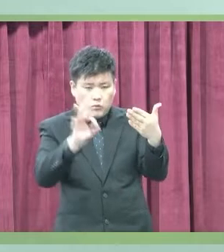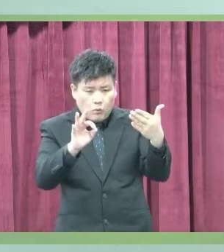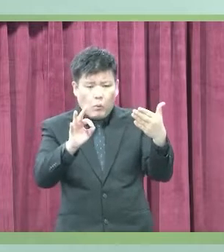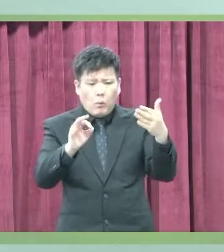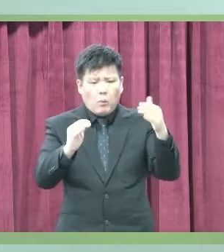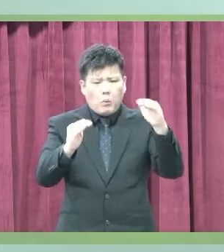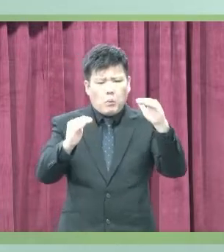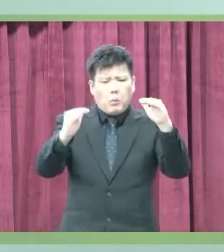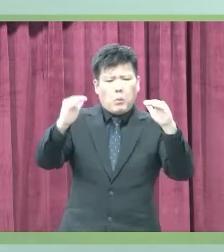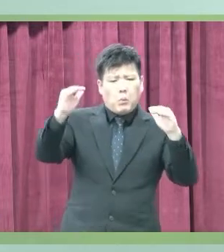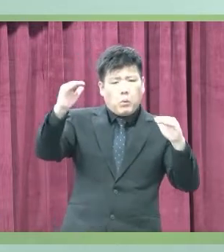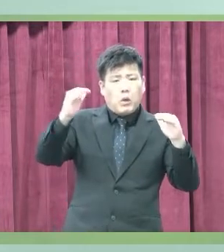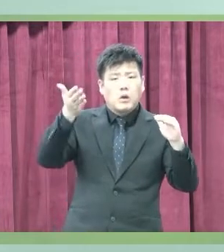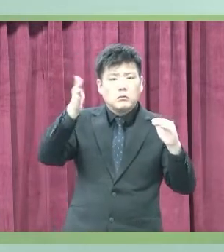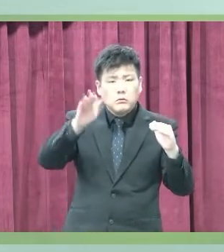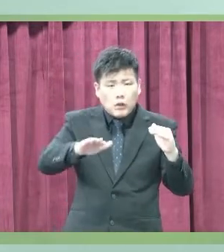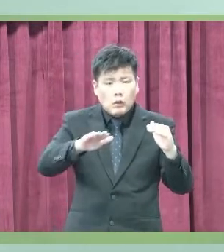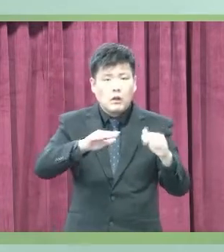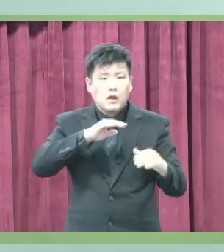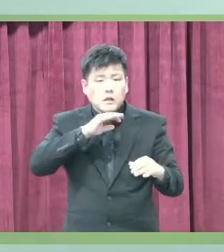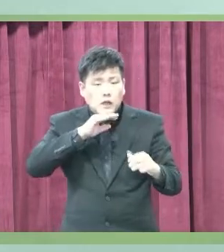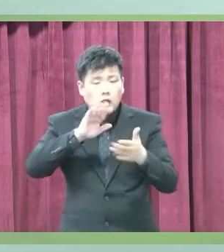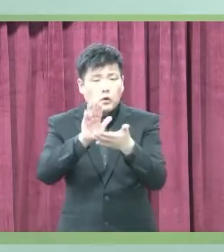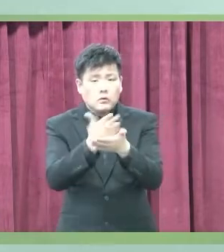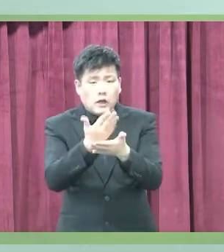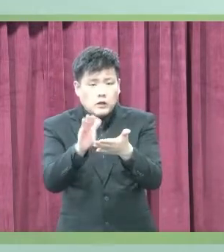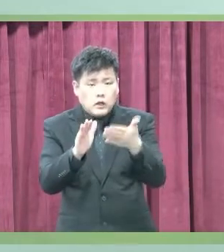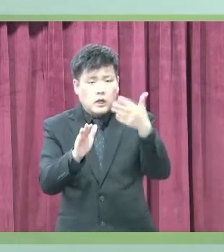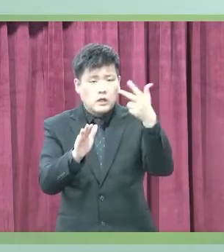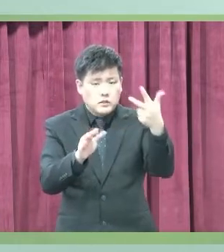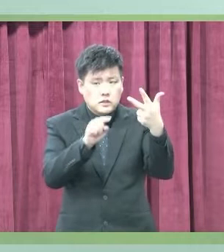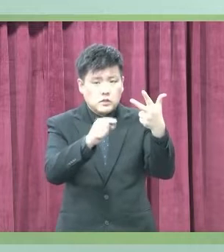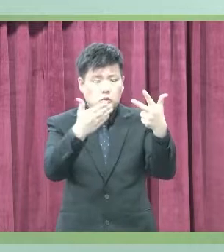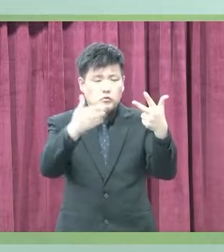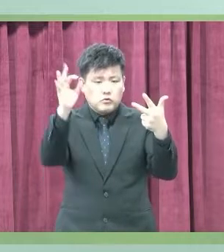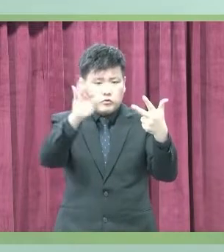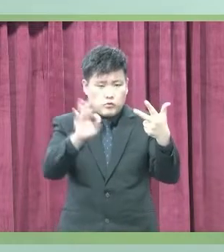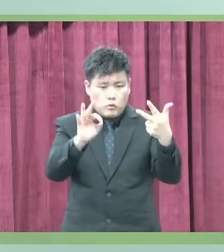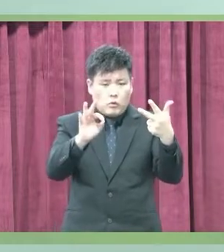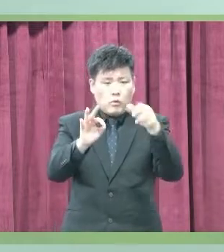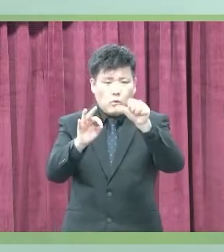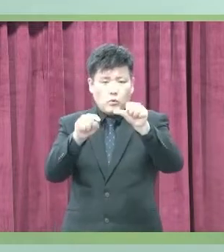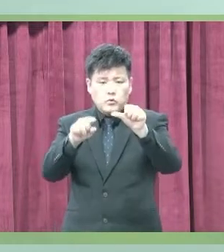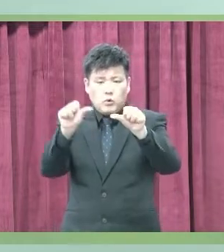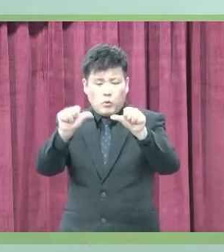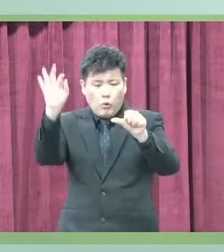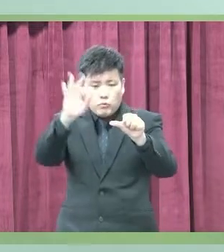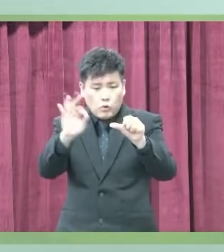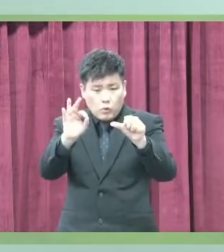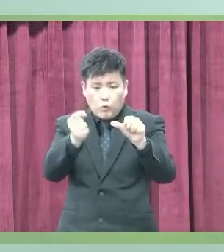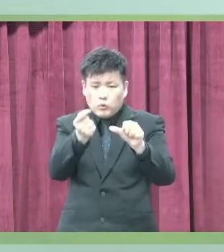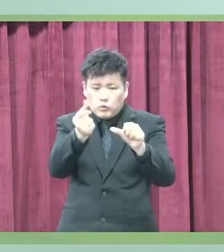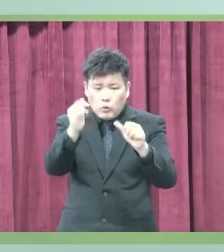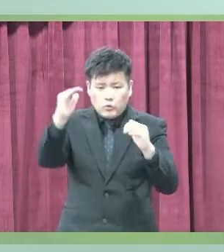보이고 있지만 연령 표준화에서는 7.9%포인트, 5.5% 포인트의 격차로